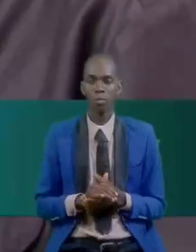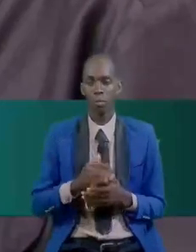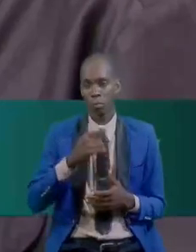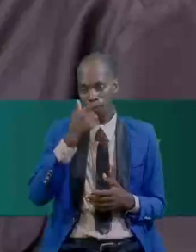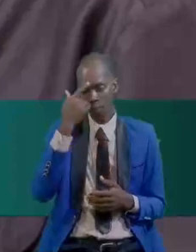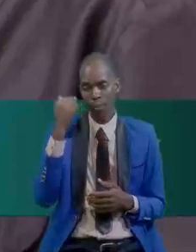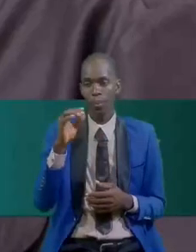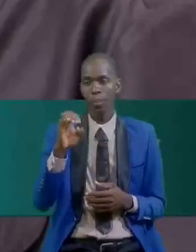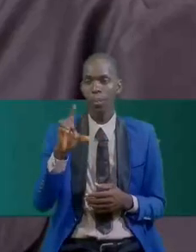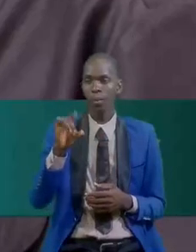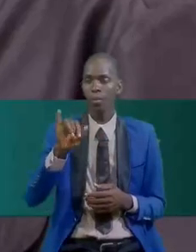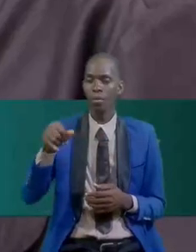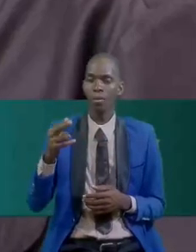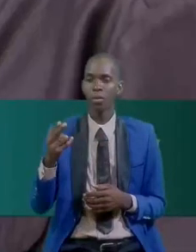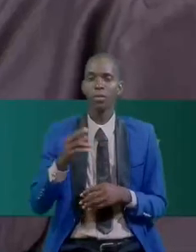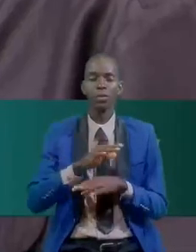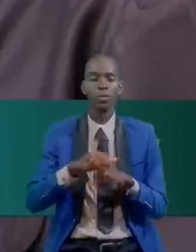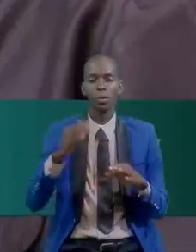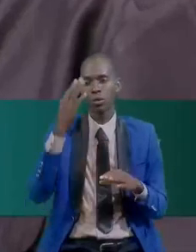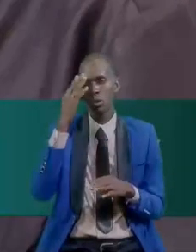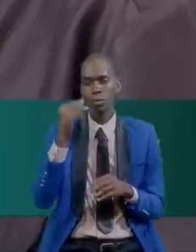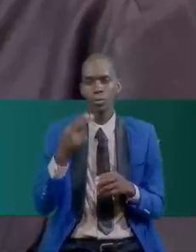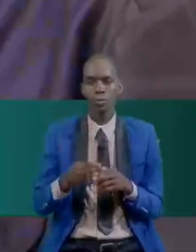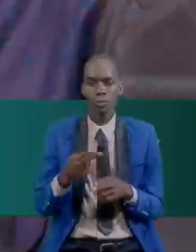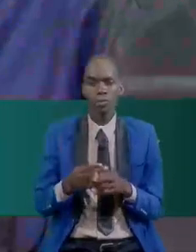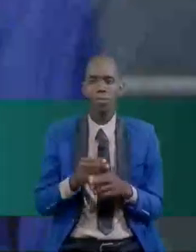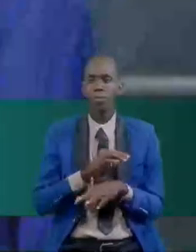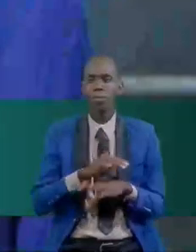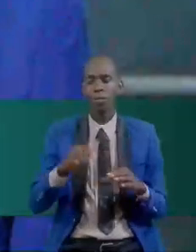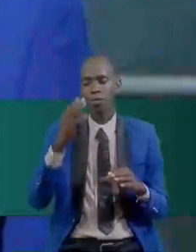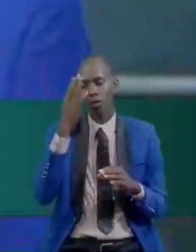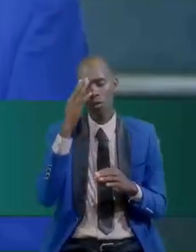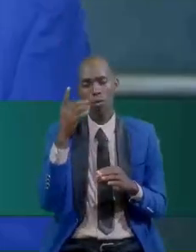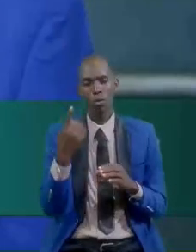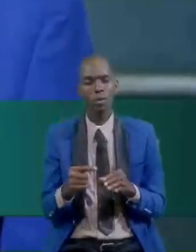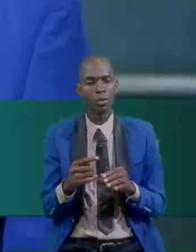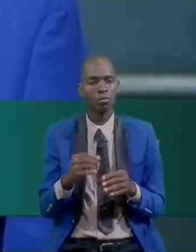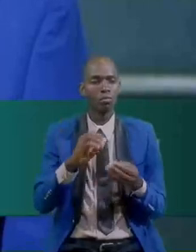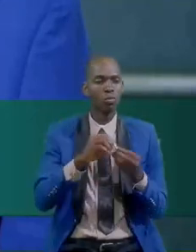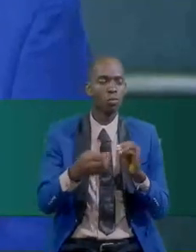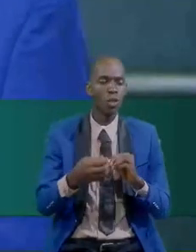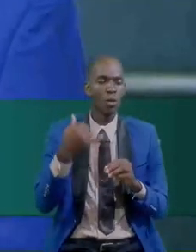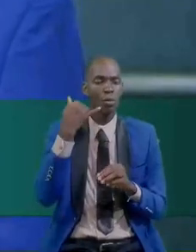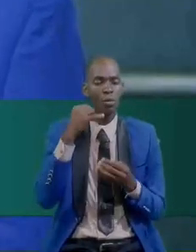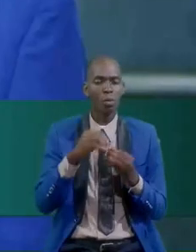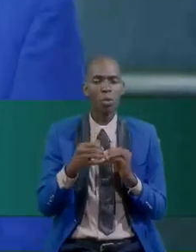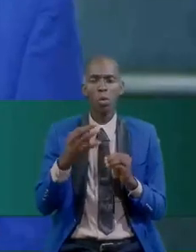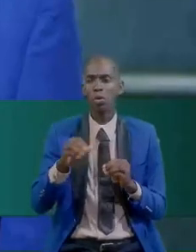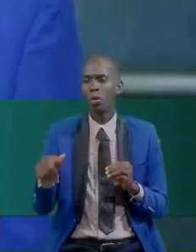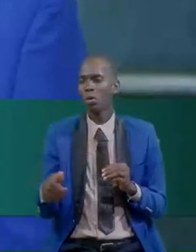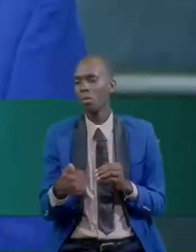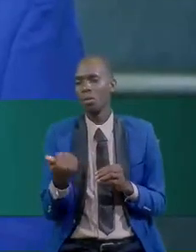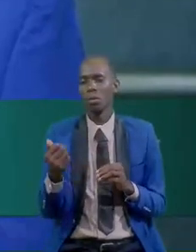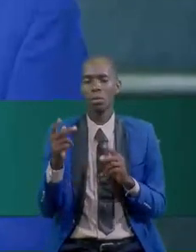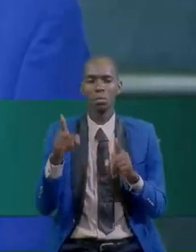Il ne connaissait pas le nom, il ne connaissait pas les contacts d'autres hommes